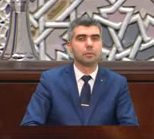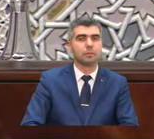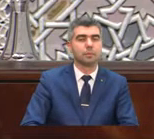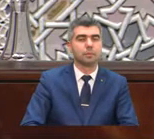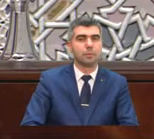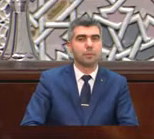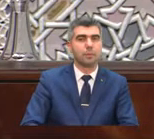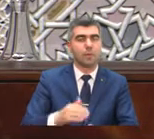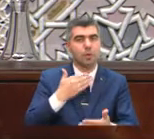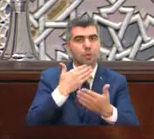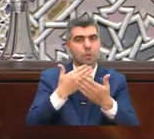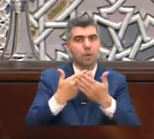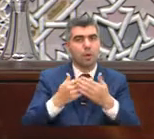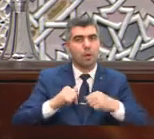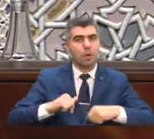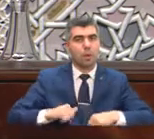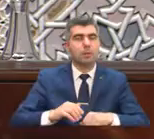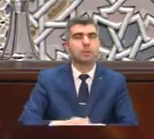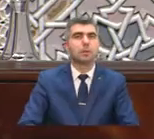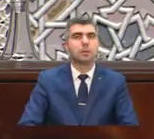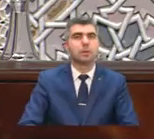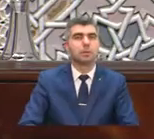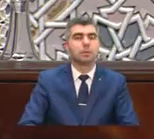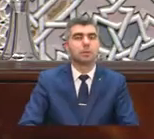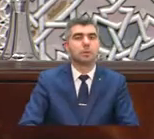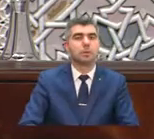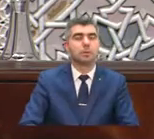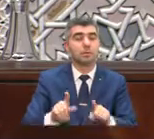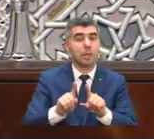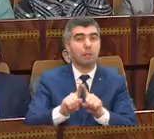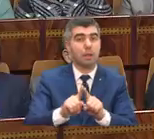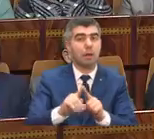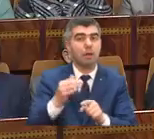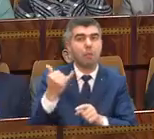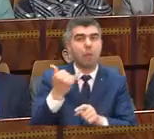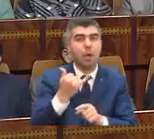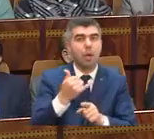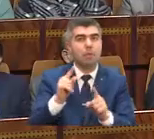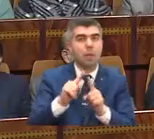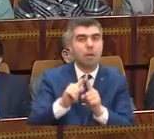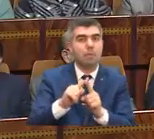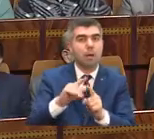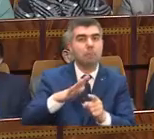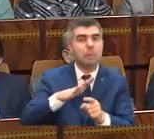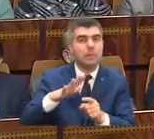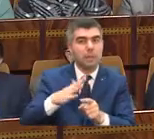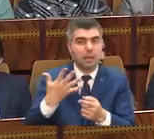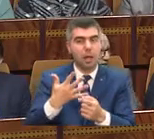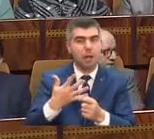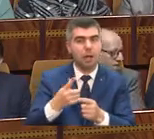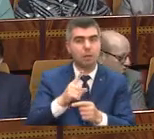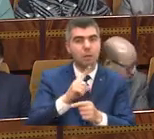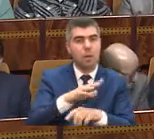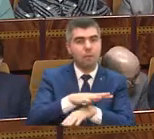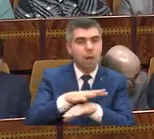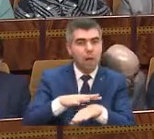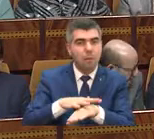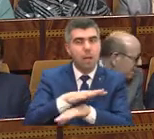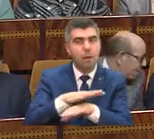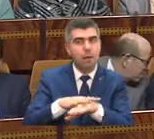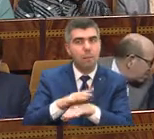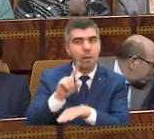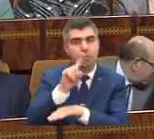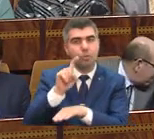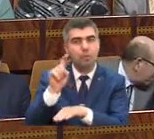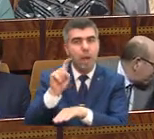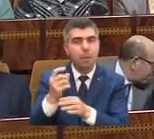شكرا سيد الوزير. إذا كان الهدف من إحداث أقاليم جديدة هو إعطاء دينامية جديدة